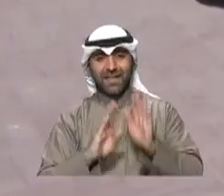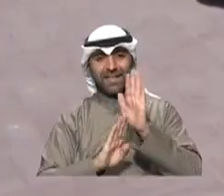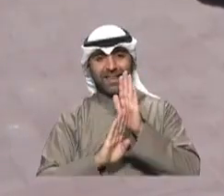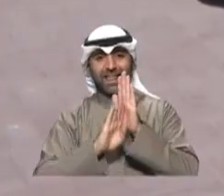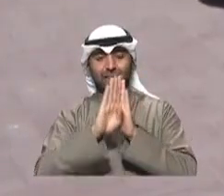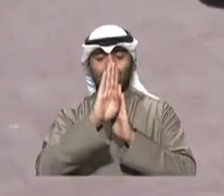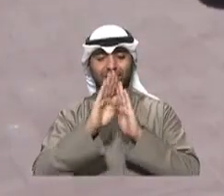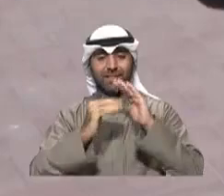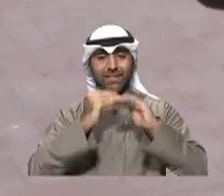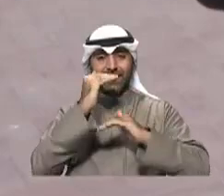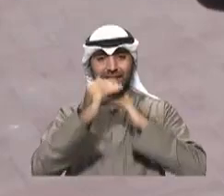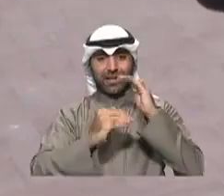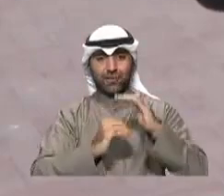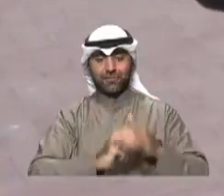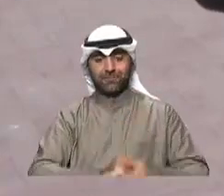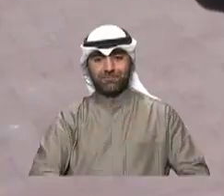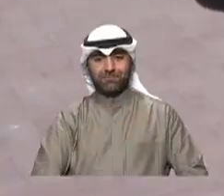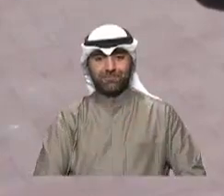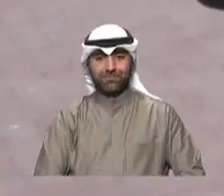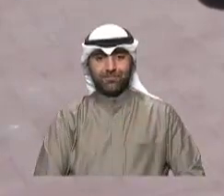ديما تحت التلفزيون دوله الكويت